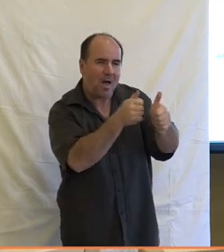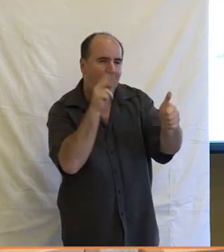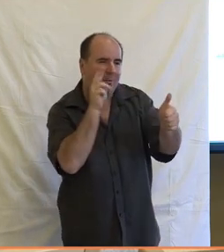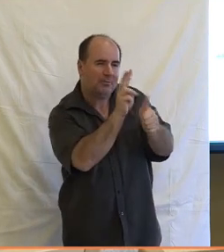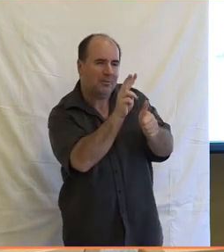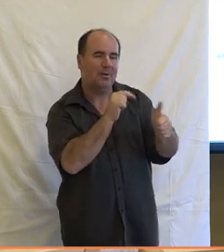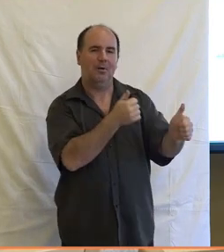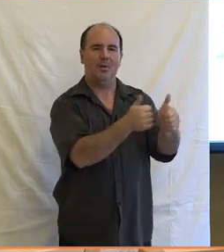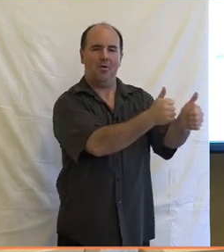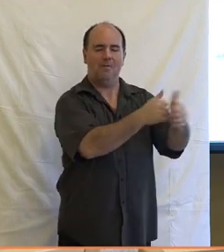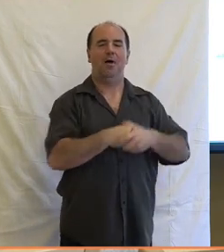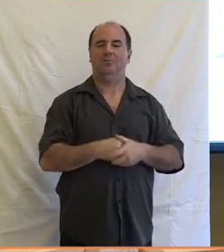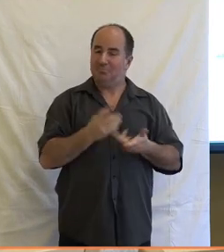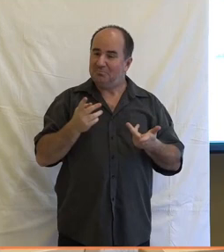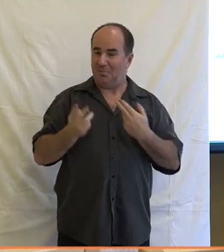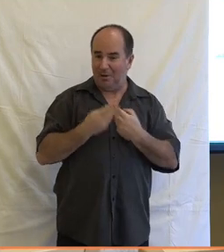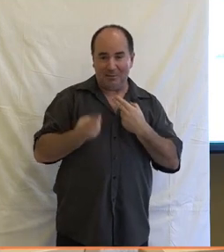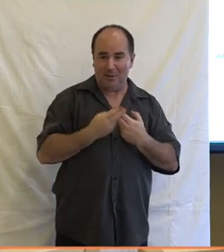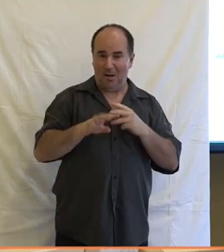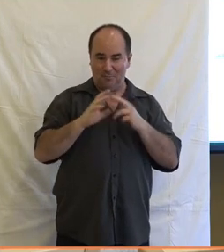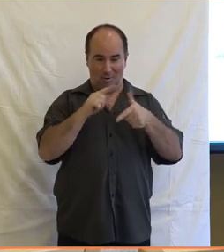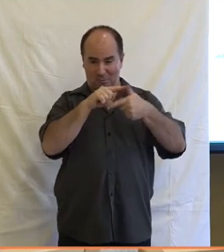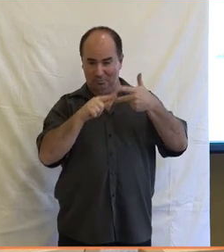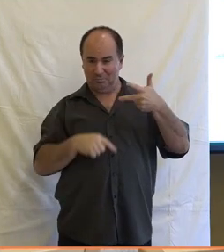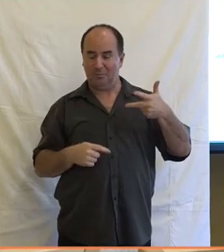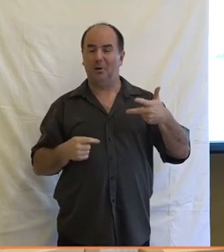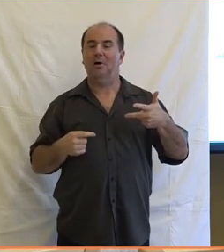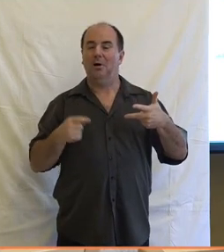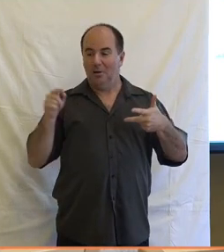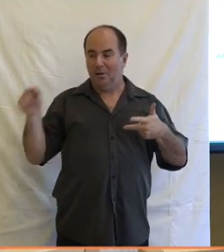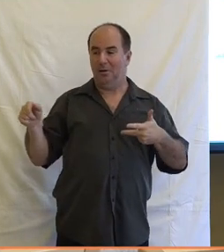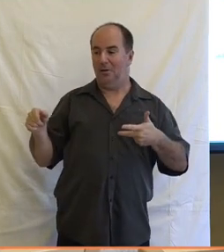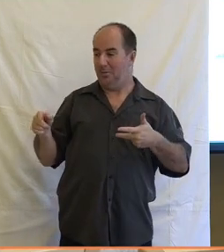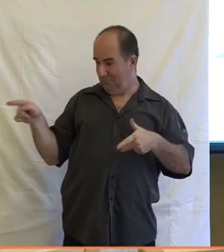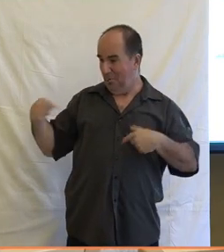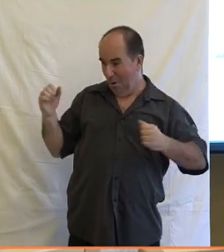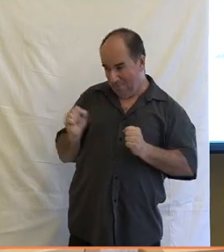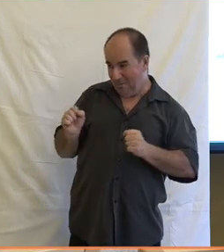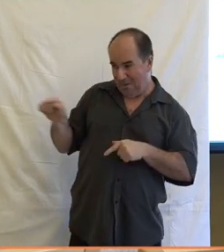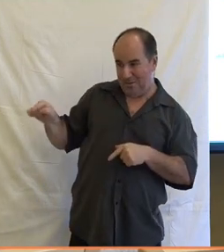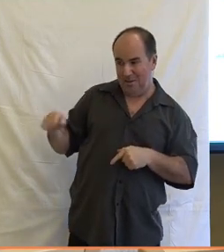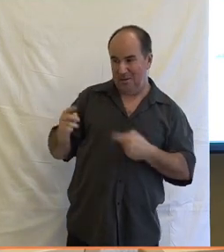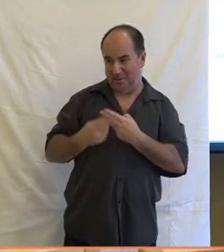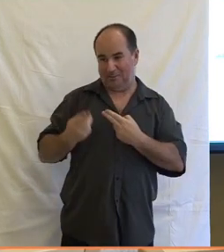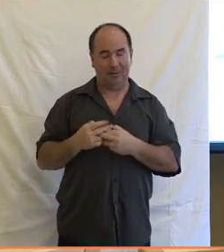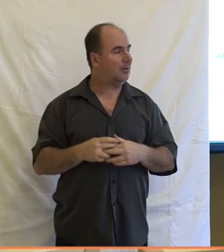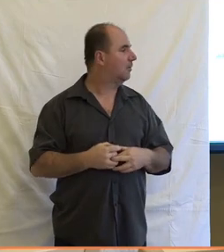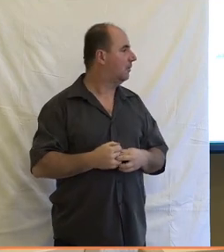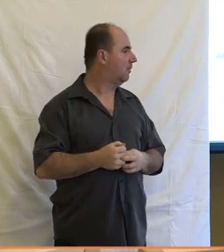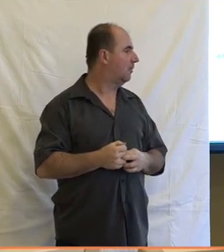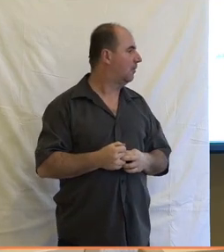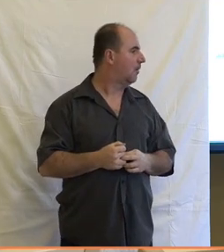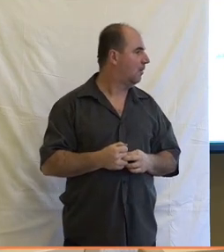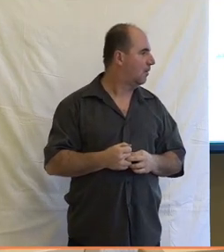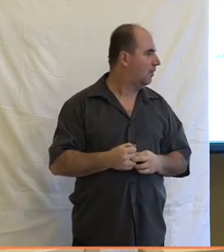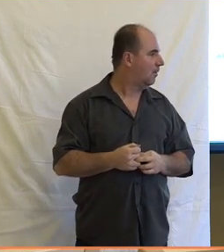rizika hrají roli v těch vašich, řekněme, v té vaší činnosti? Tak kdy to? Můžu jako poslední spíš, to bych